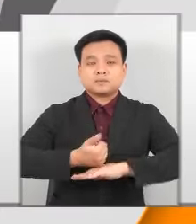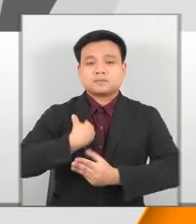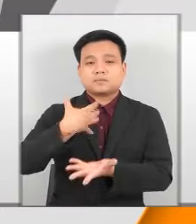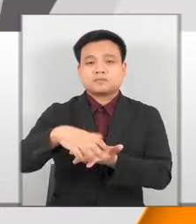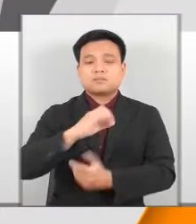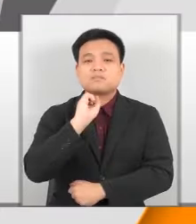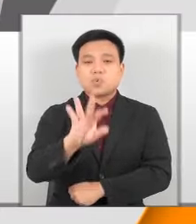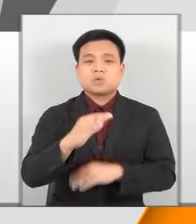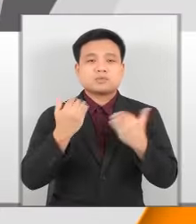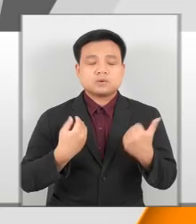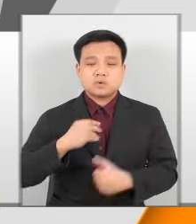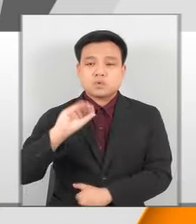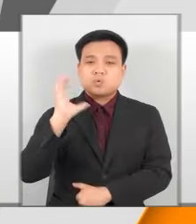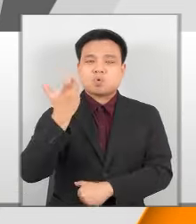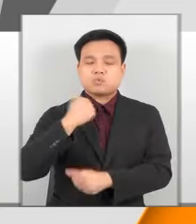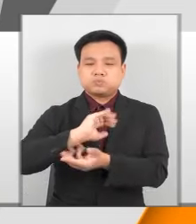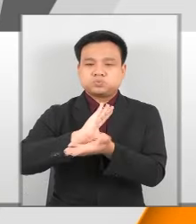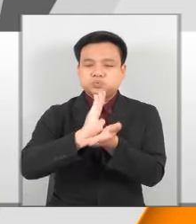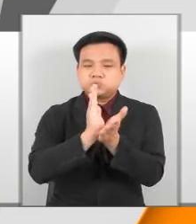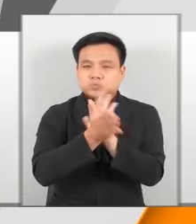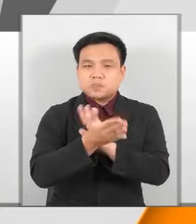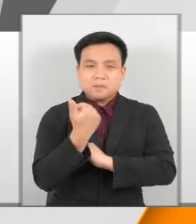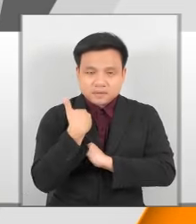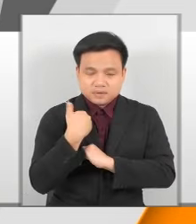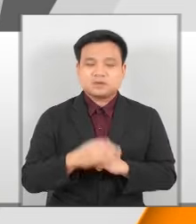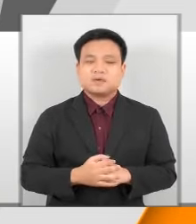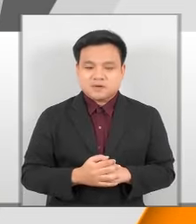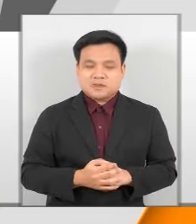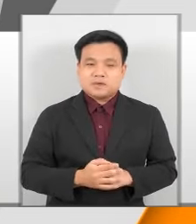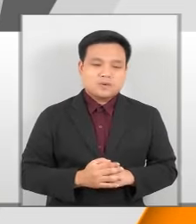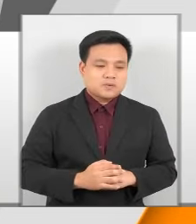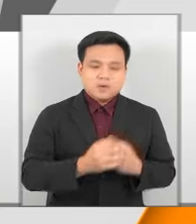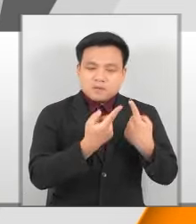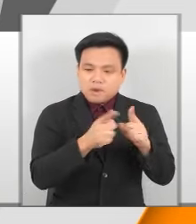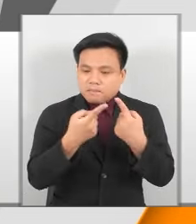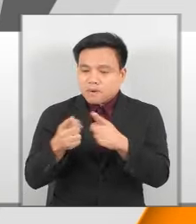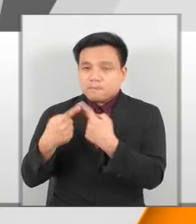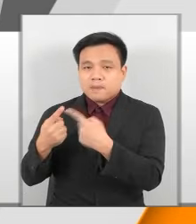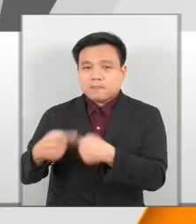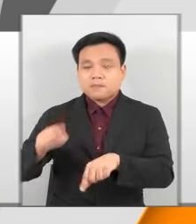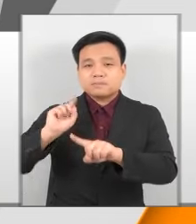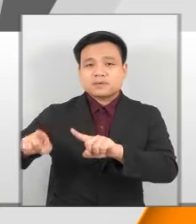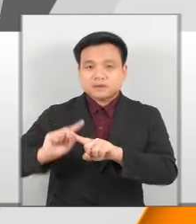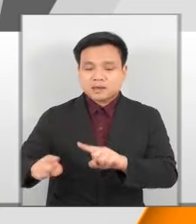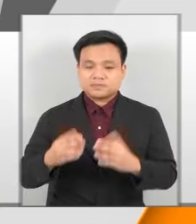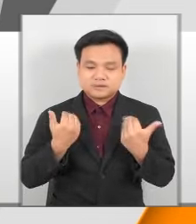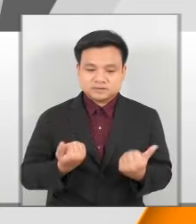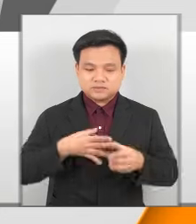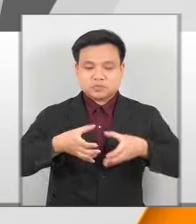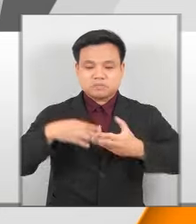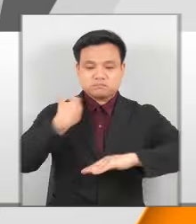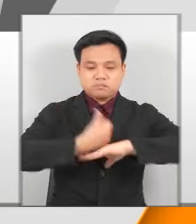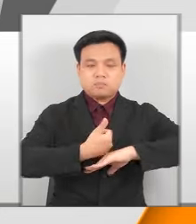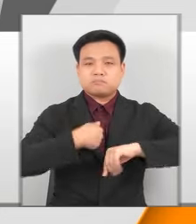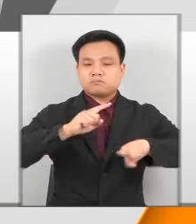เปลี่ยนไปละโดยเฉพาะเรื่องของความแตกต่างทางเพศนะครับก็ทำให้ผู้บริหารของโรงเรียนให้ความสำคัญกับนักเรียนทุก